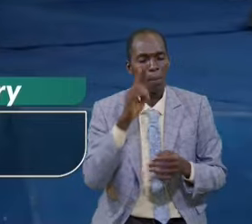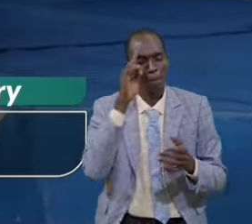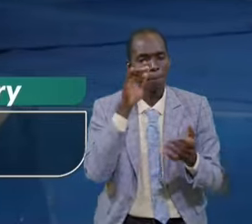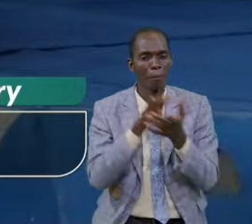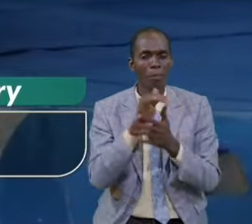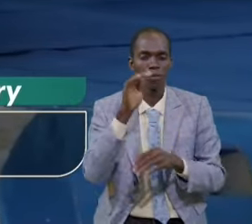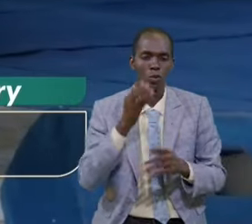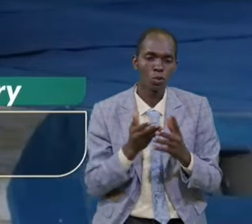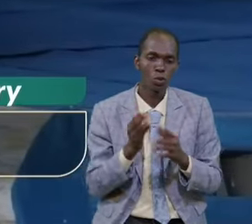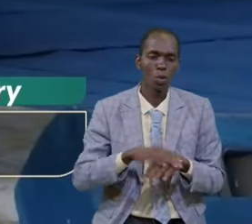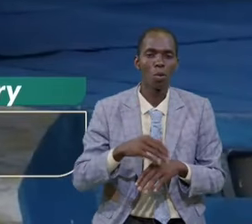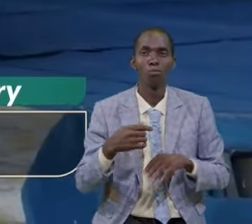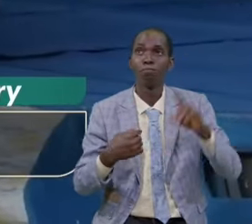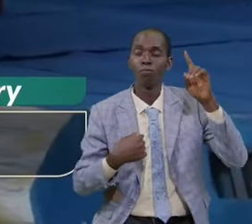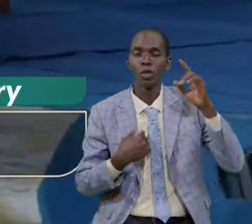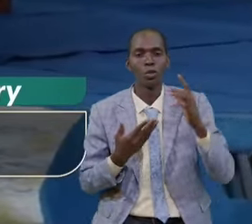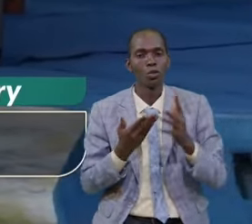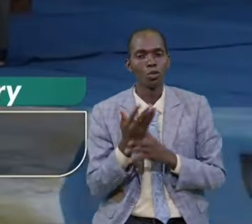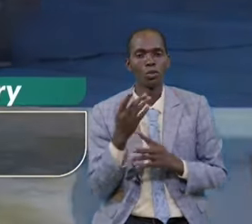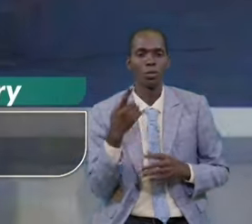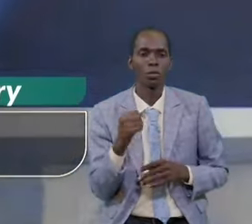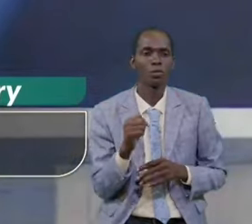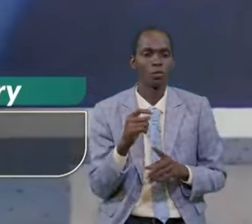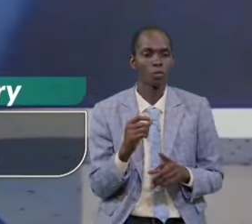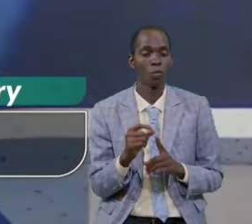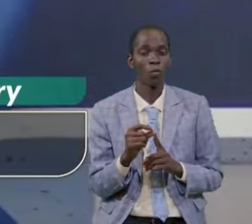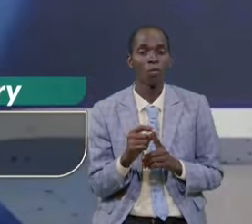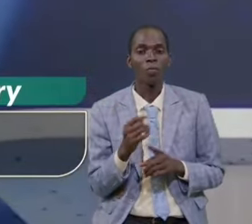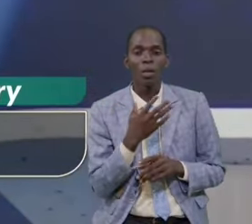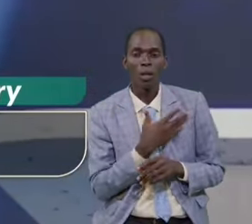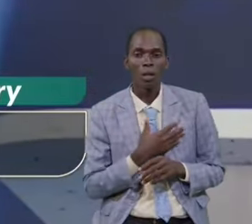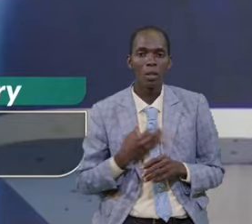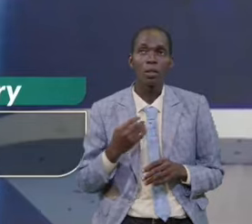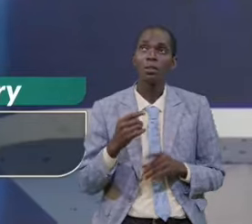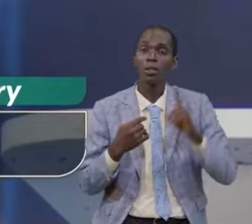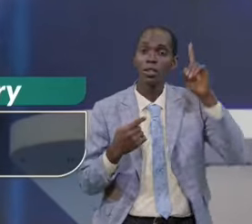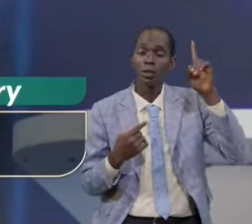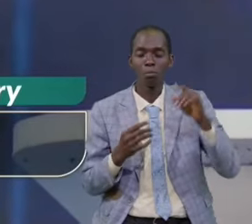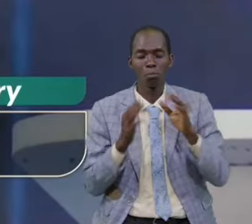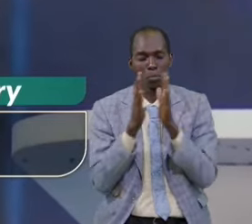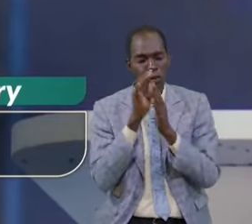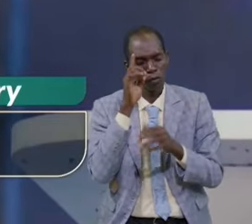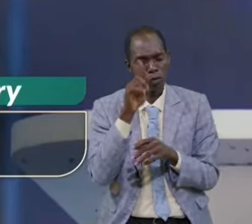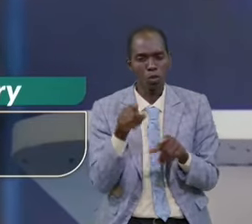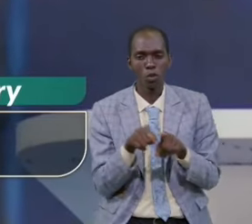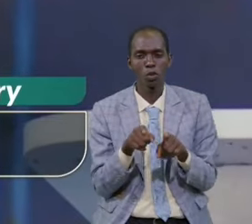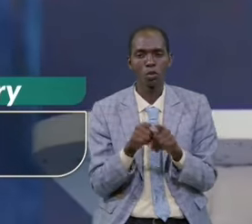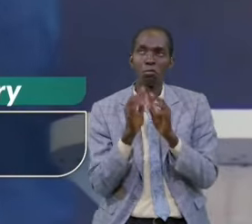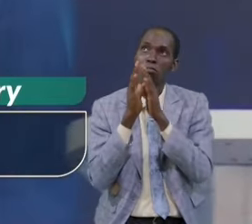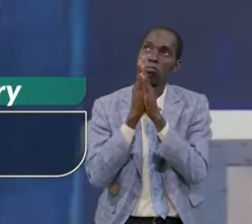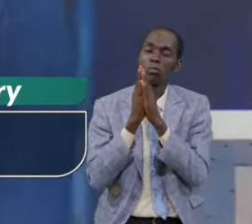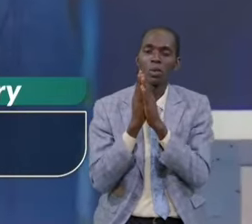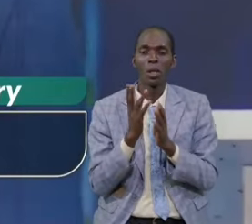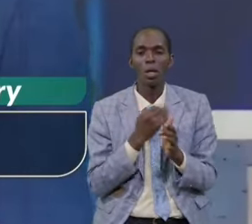travers... Il a prié pour ses apôtres et ses disciples. Et il a prié aussi pour toi, l'intercession.